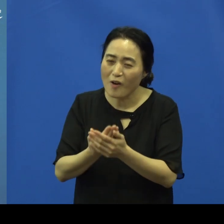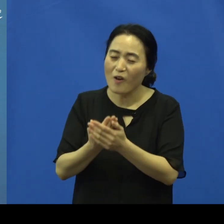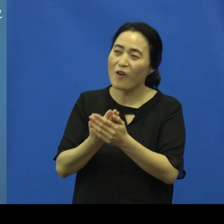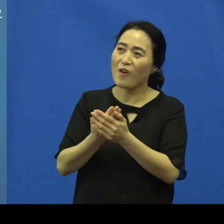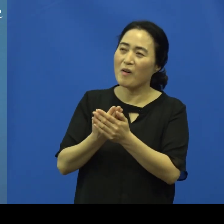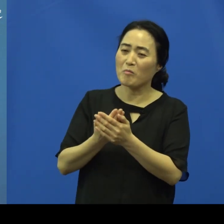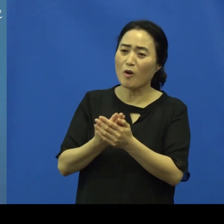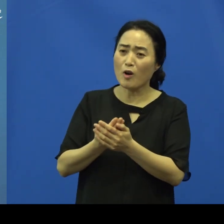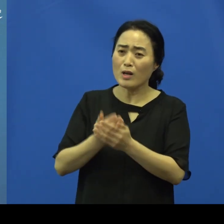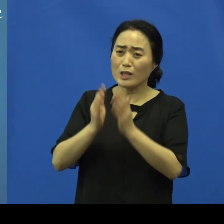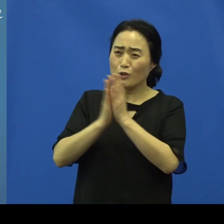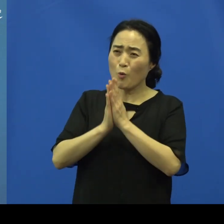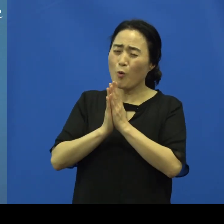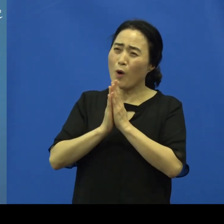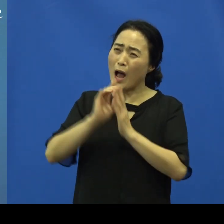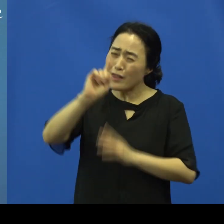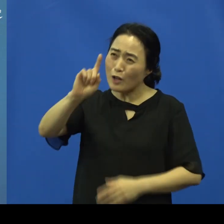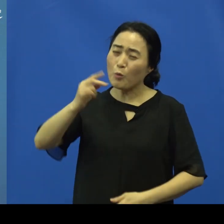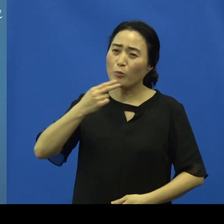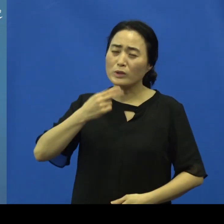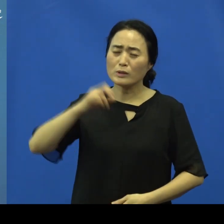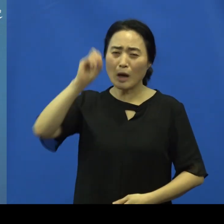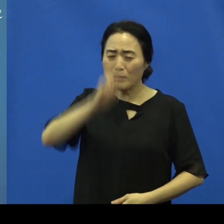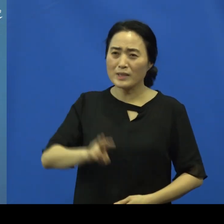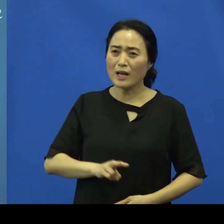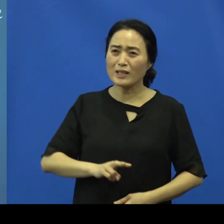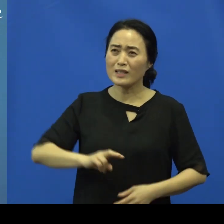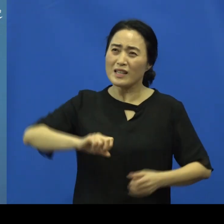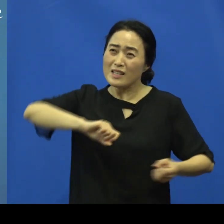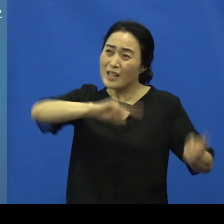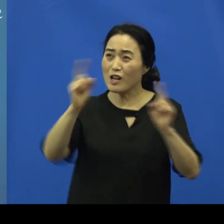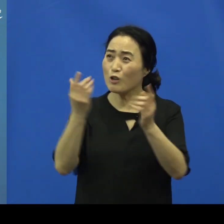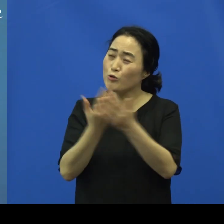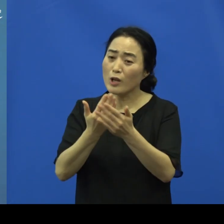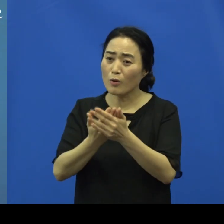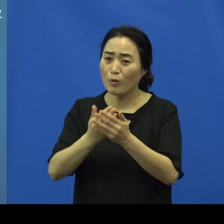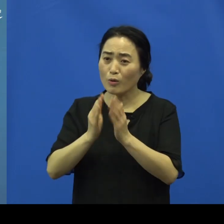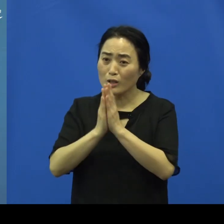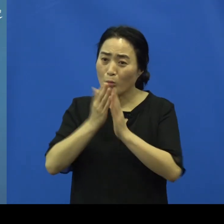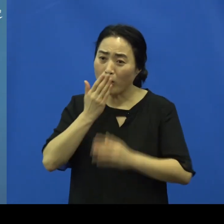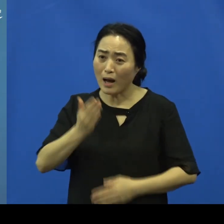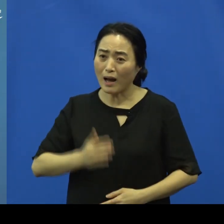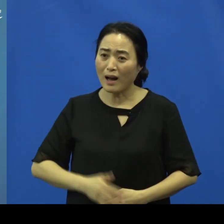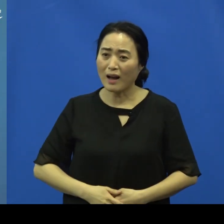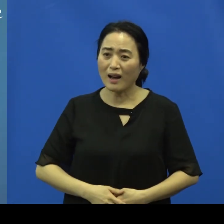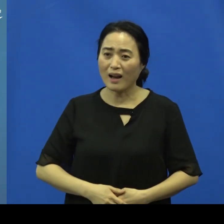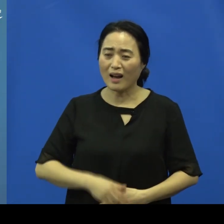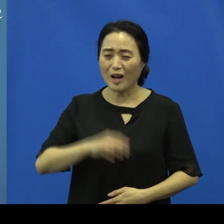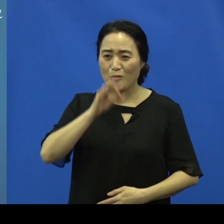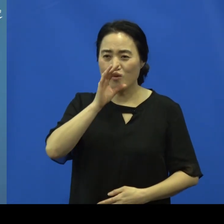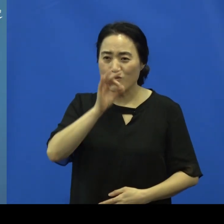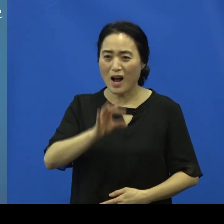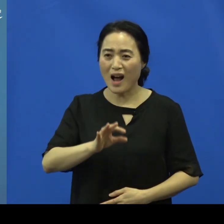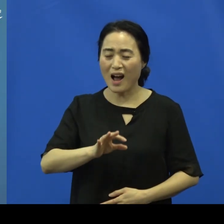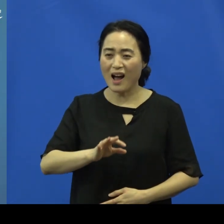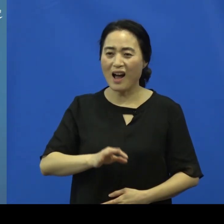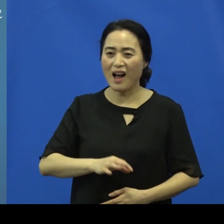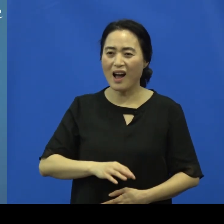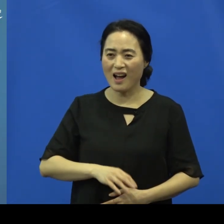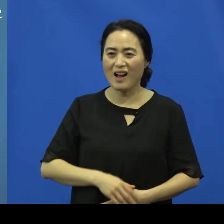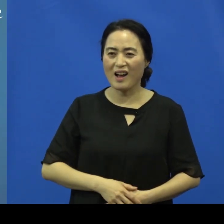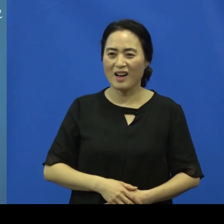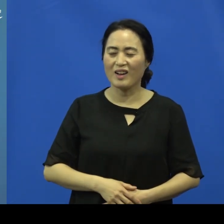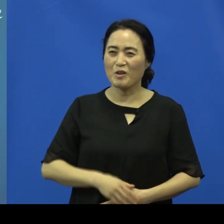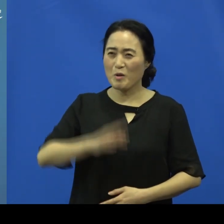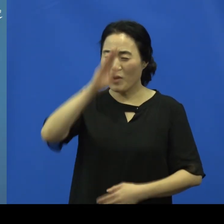지금 이 엘리사가 이 죽은 아이 앞에서 살려달라고 기도할 수 있는 이 기도가 하루아침에 만들어진 기도가